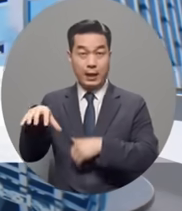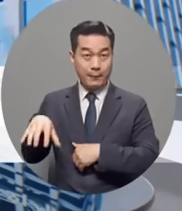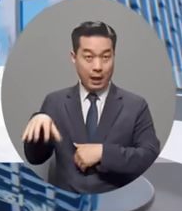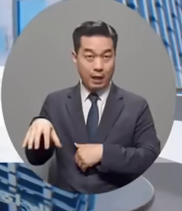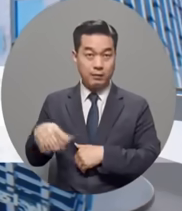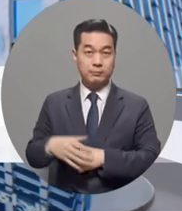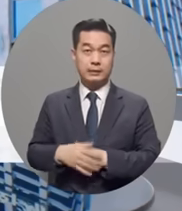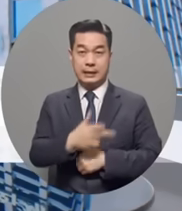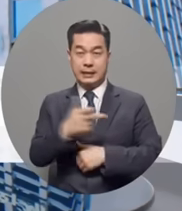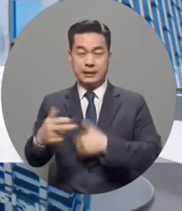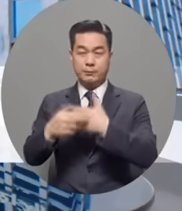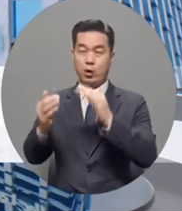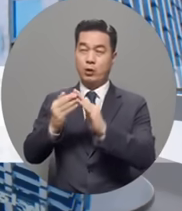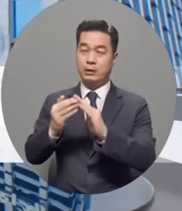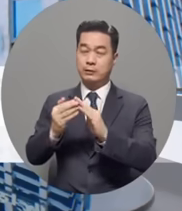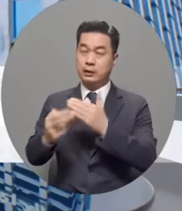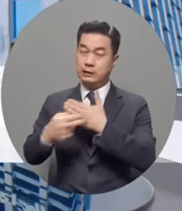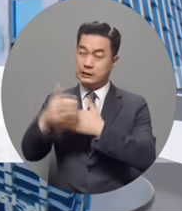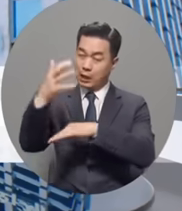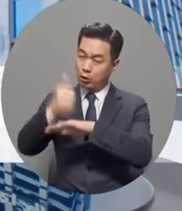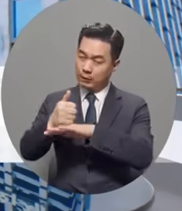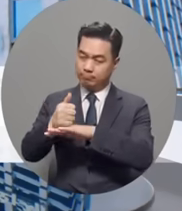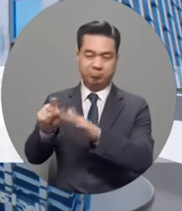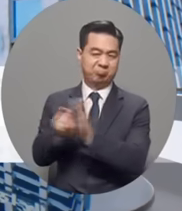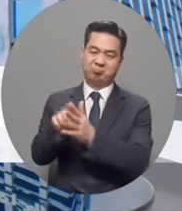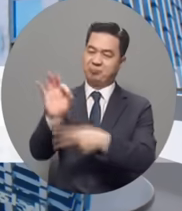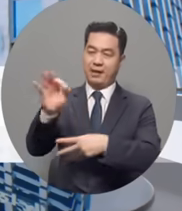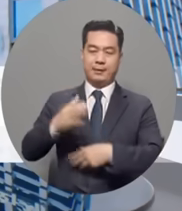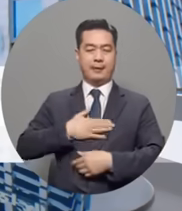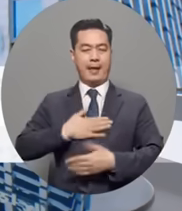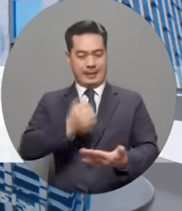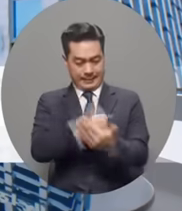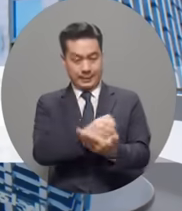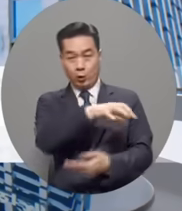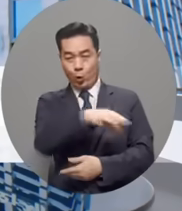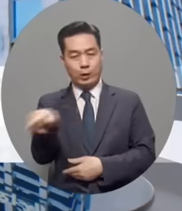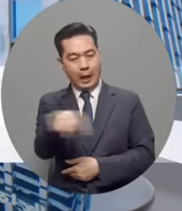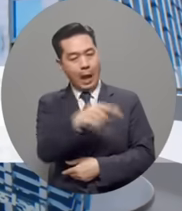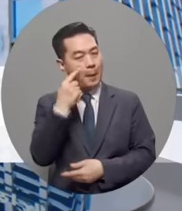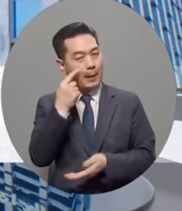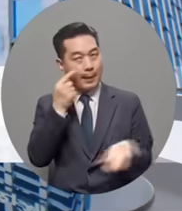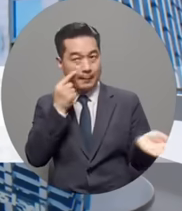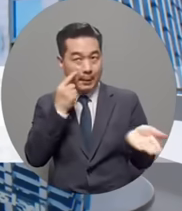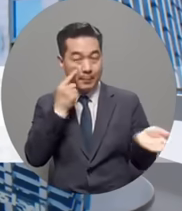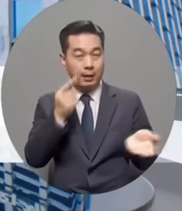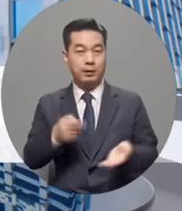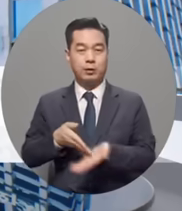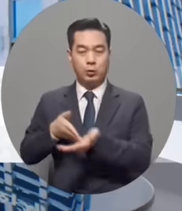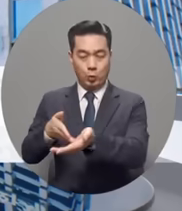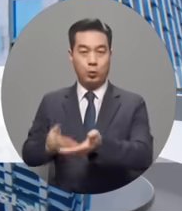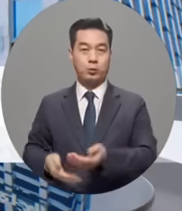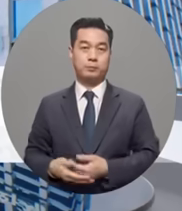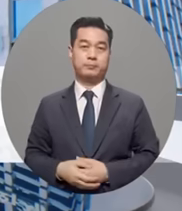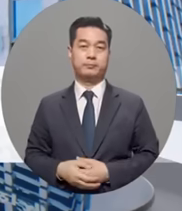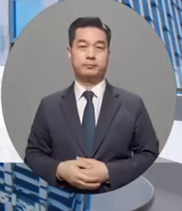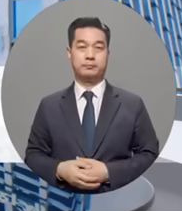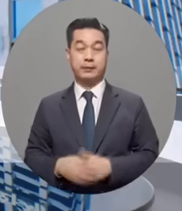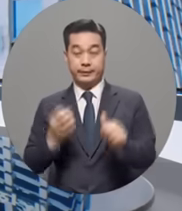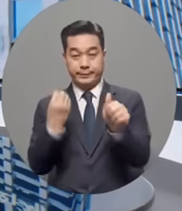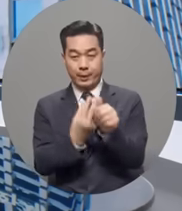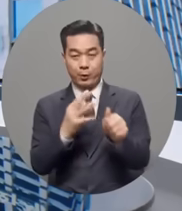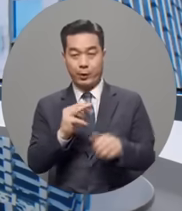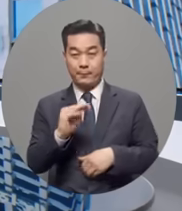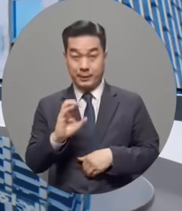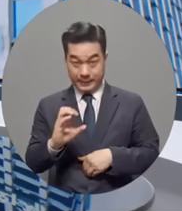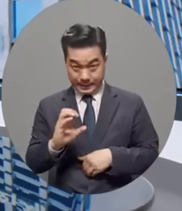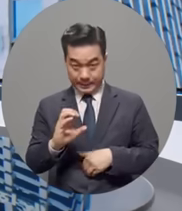병원의 진단조차 믿지 못한다면서 자신들이 지정한 병원에서 자문을 받으라고 요구한다고 하는데요. 이 제보는 MBC